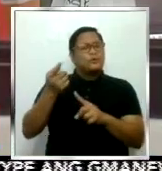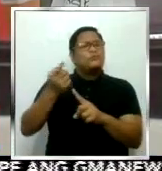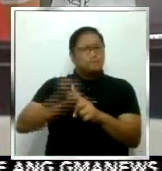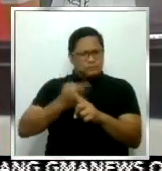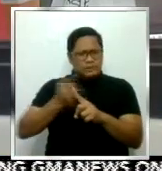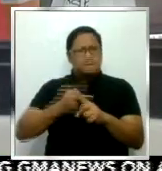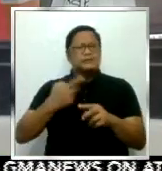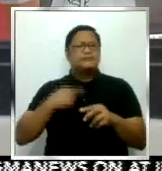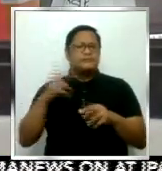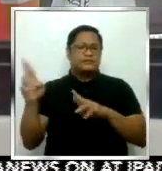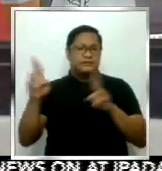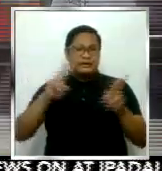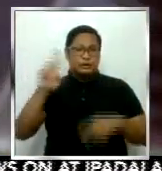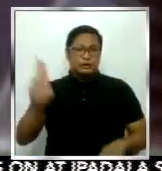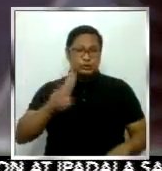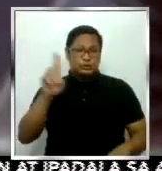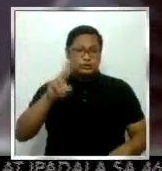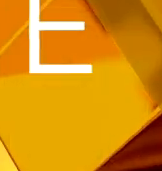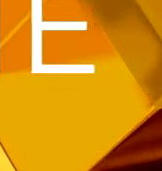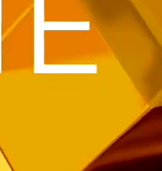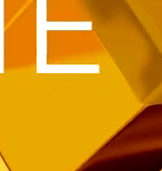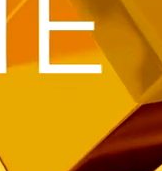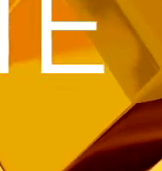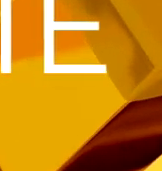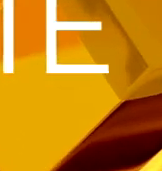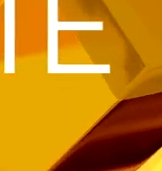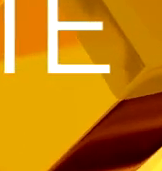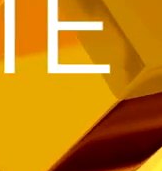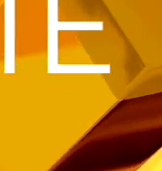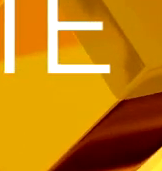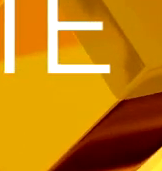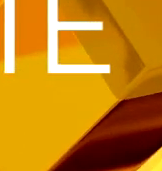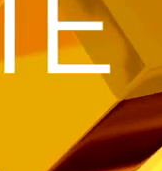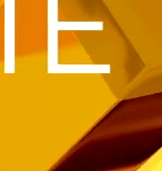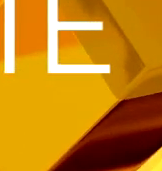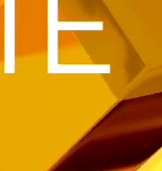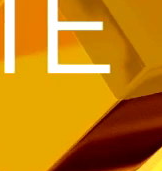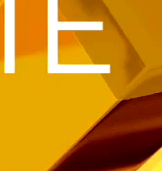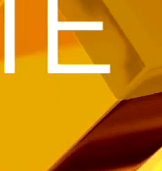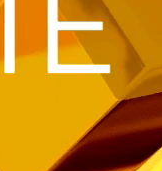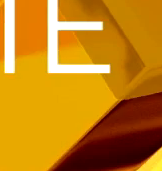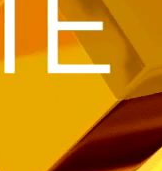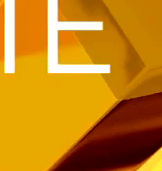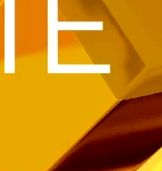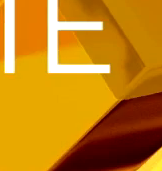ng publiko.